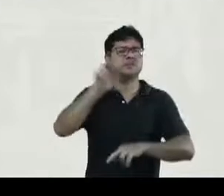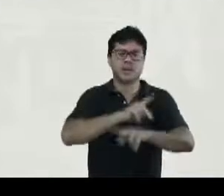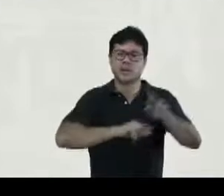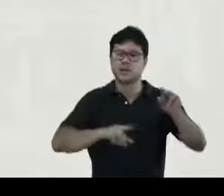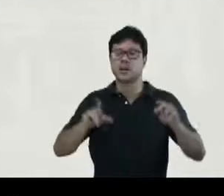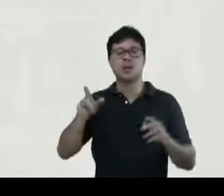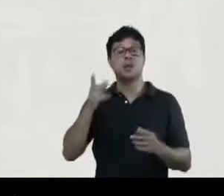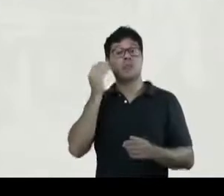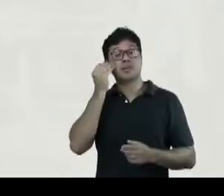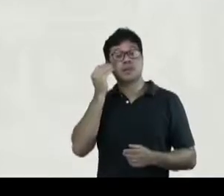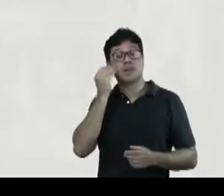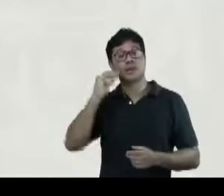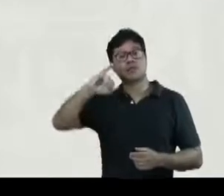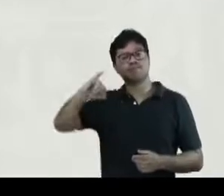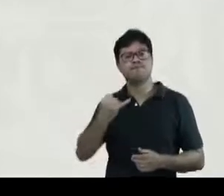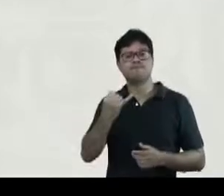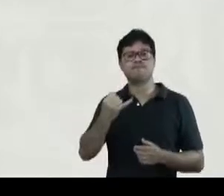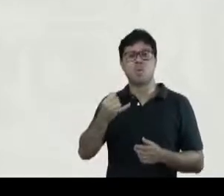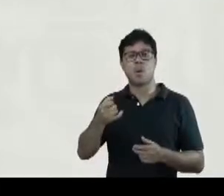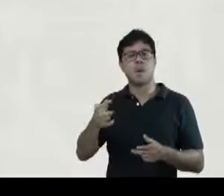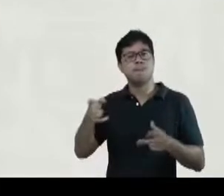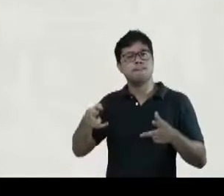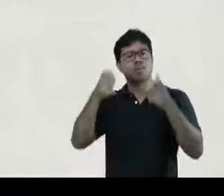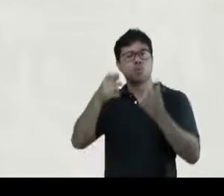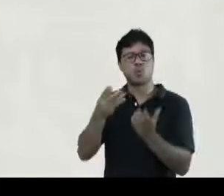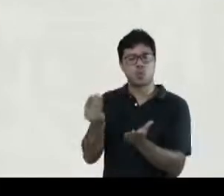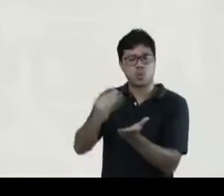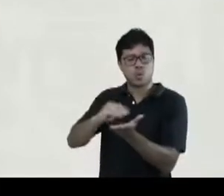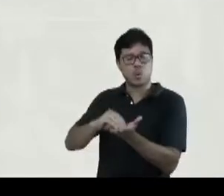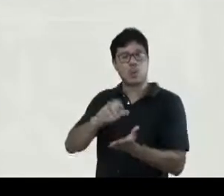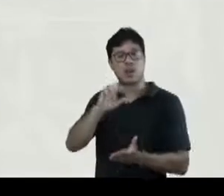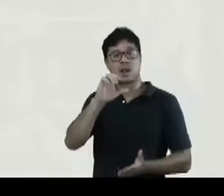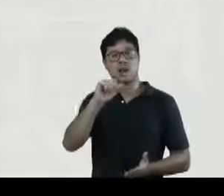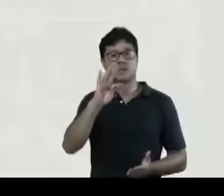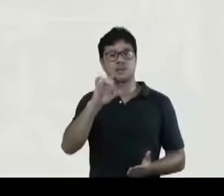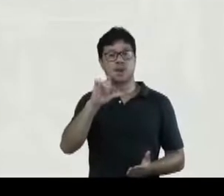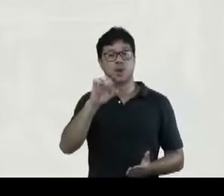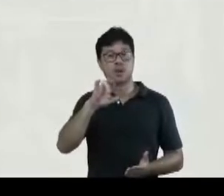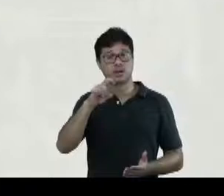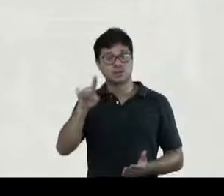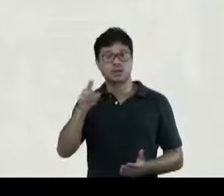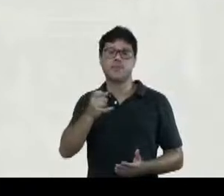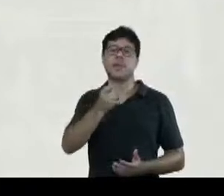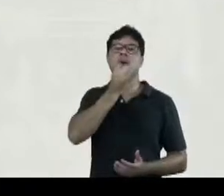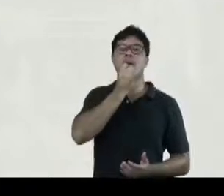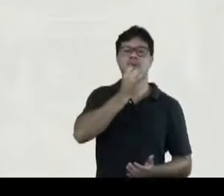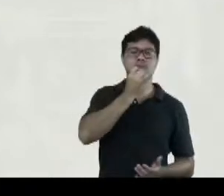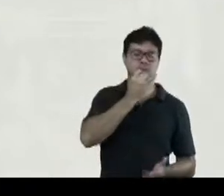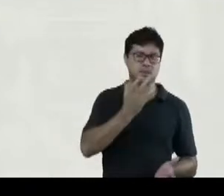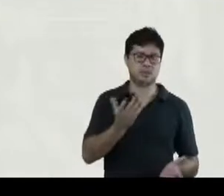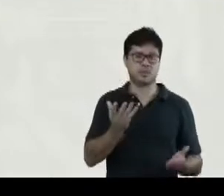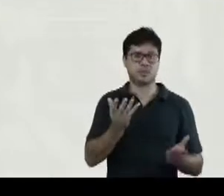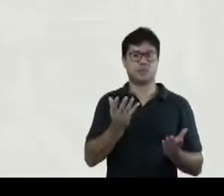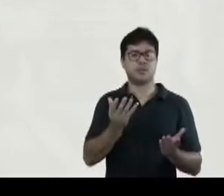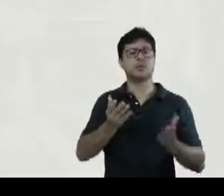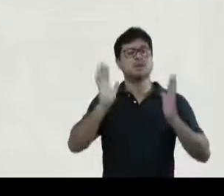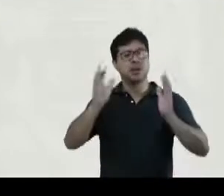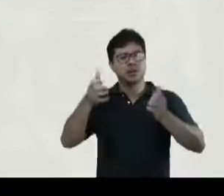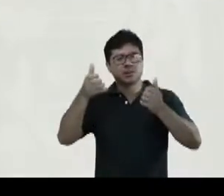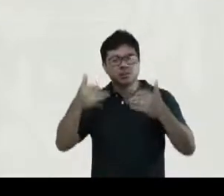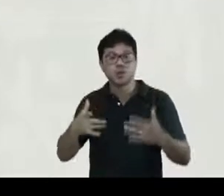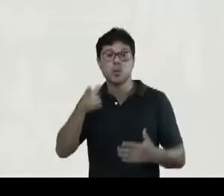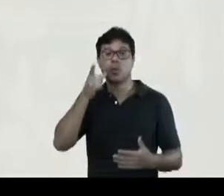exemplarspezifischer Erschließung. Über das Provenienzprojekt haben wir gestern schon gehört. Über